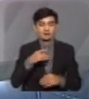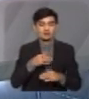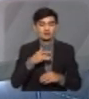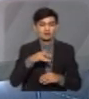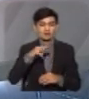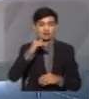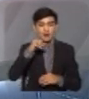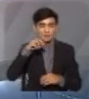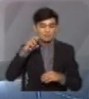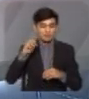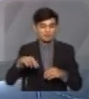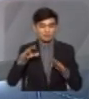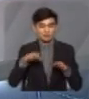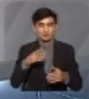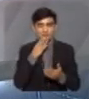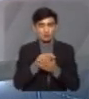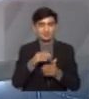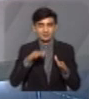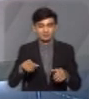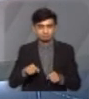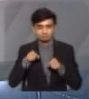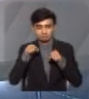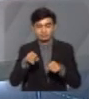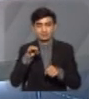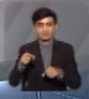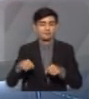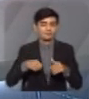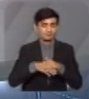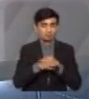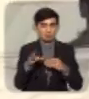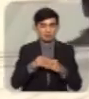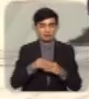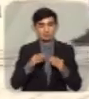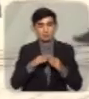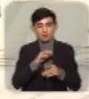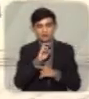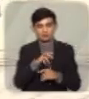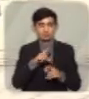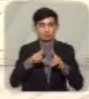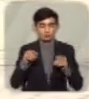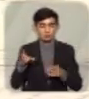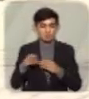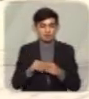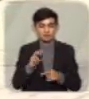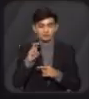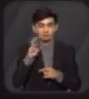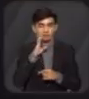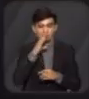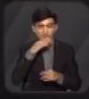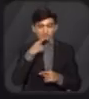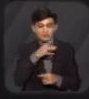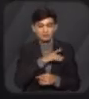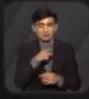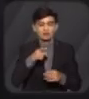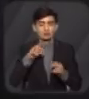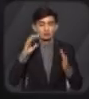кейін ұл қыздарын мектепке жетектеп апарып алып келеміз дейді. Дүйім жұртты дүрліктіріп 12 адам жұмысынан кеткен оқиғадан